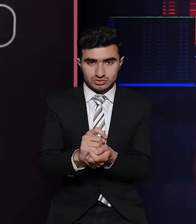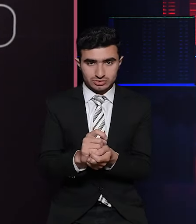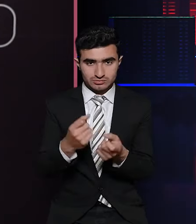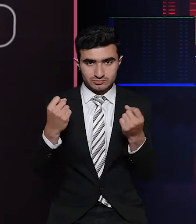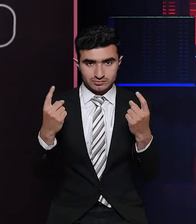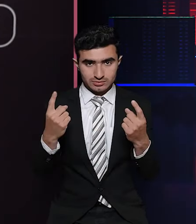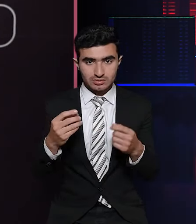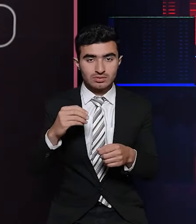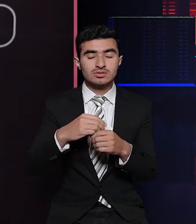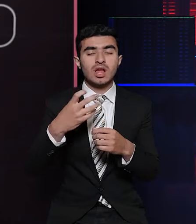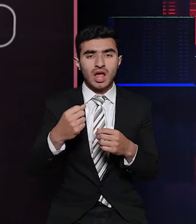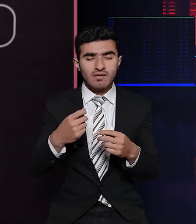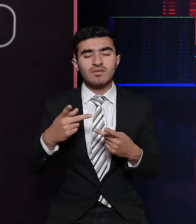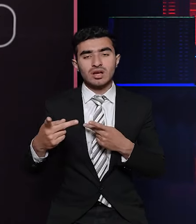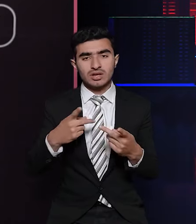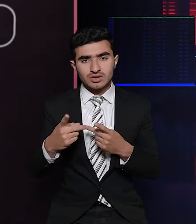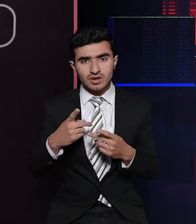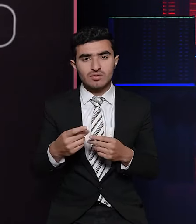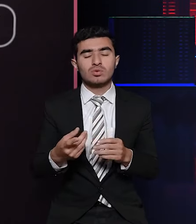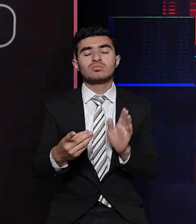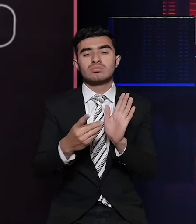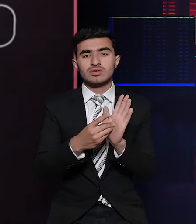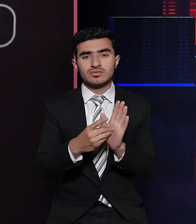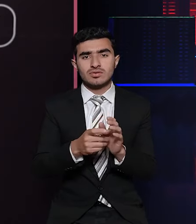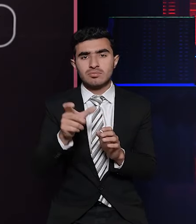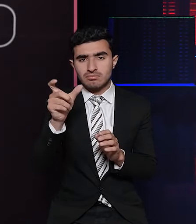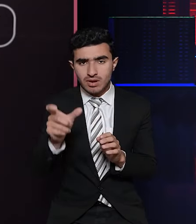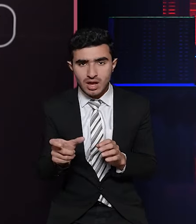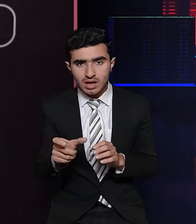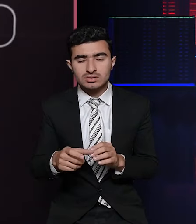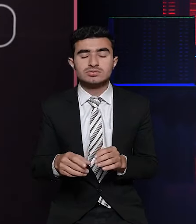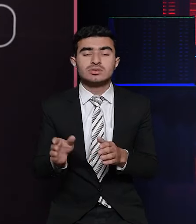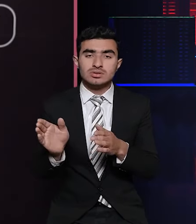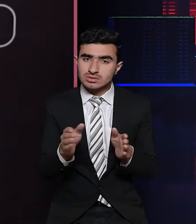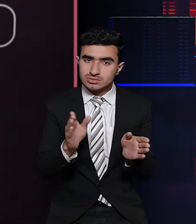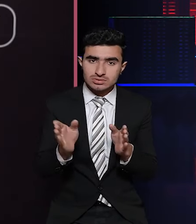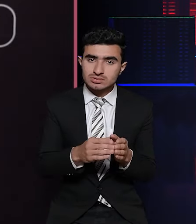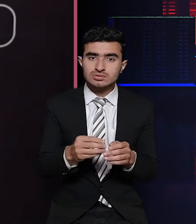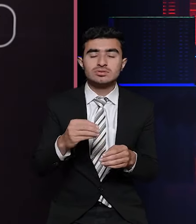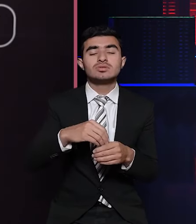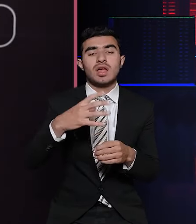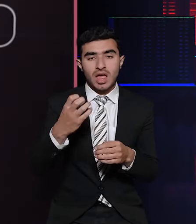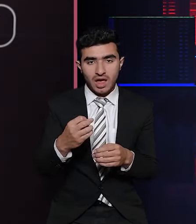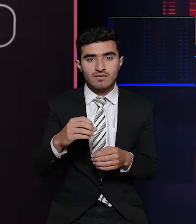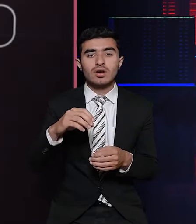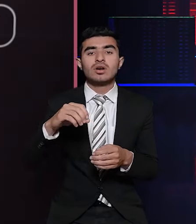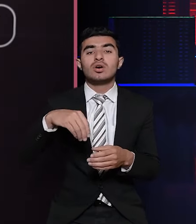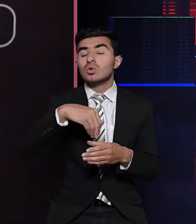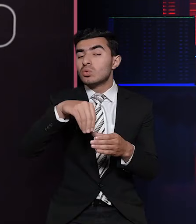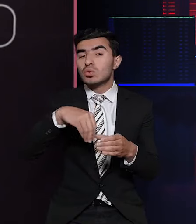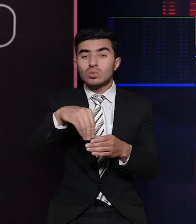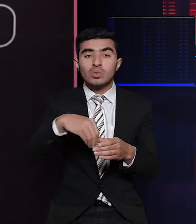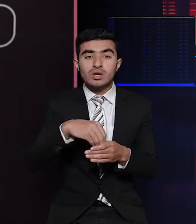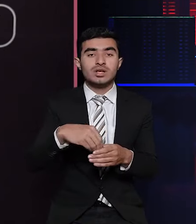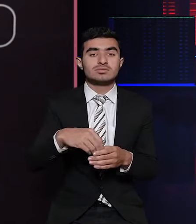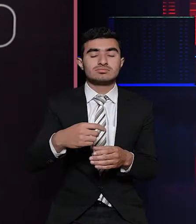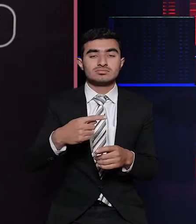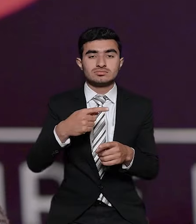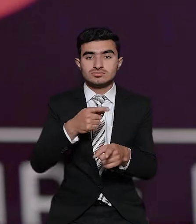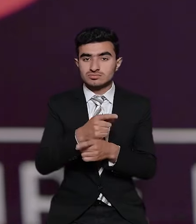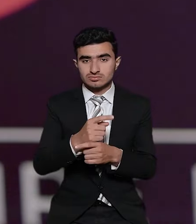بڈی. اٹ ہیز انٹرویوز، اٹ ہیز میل پلانز، ڈائٹ پلانز ان اٹ، اینڈ اٹ ہیز کوکنگ ٹپس ان اٹ ایز